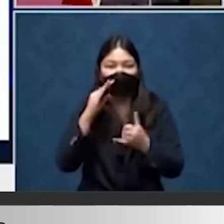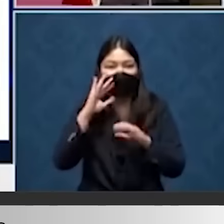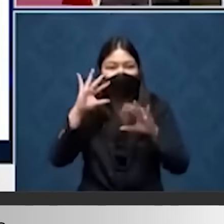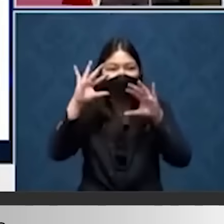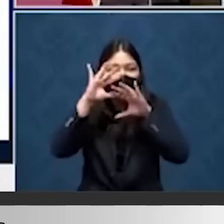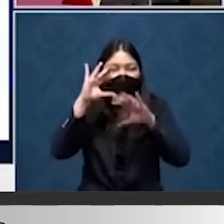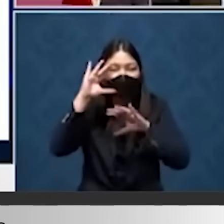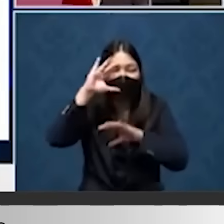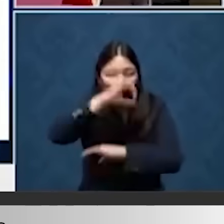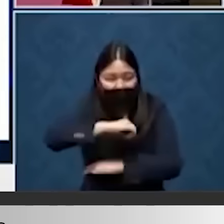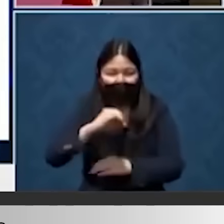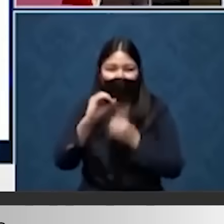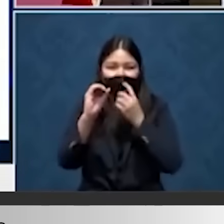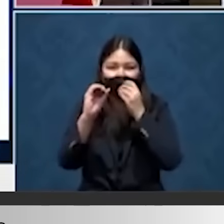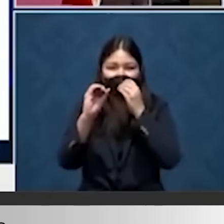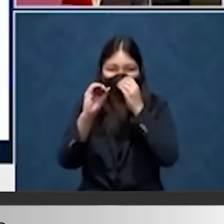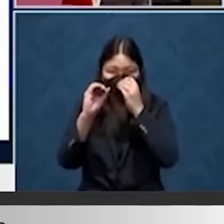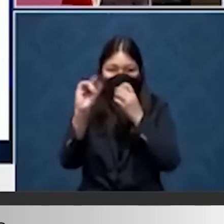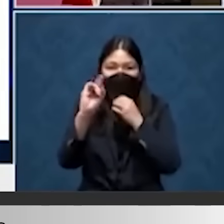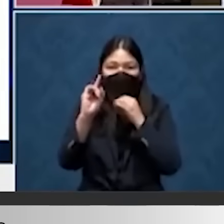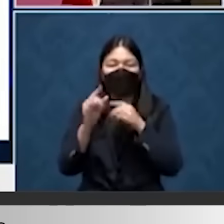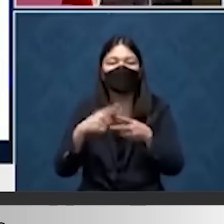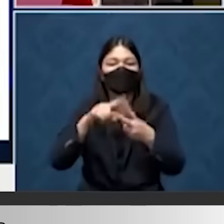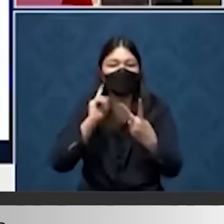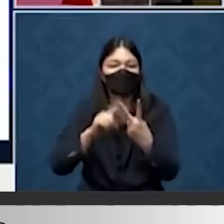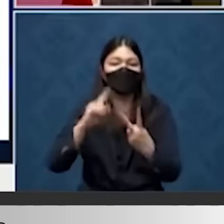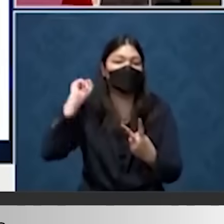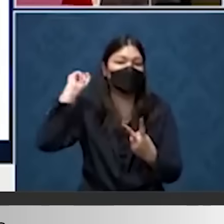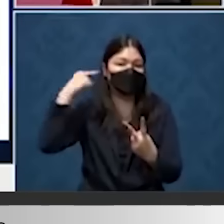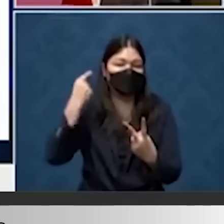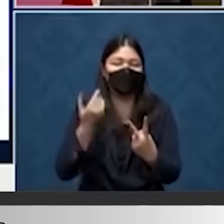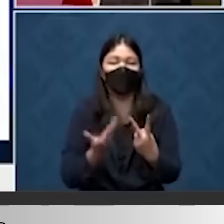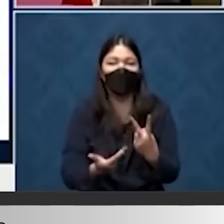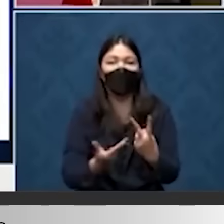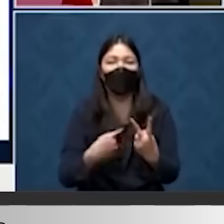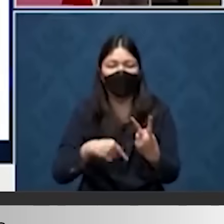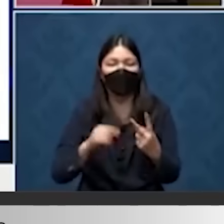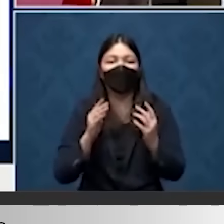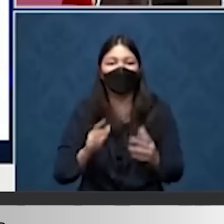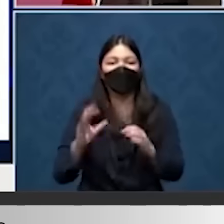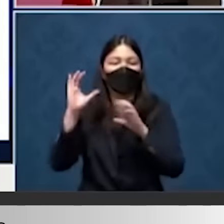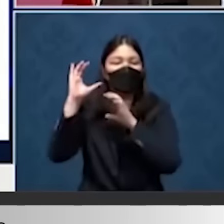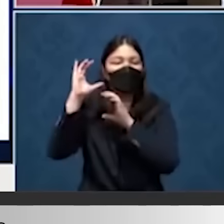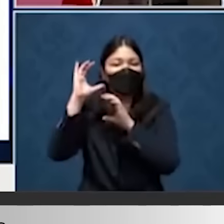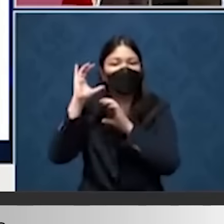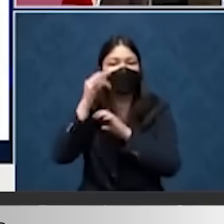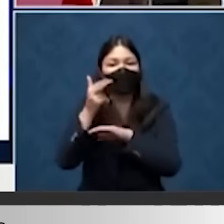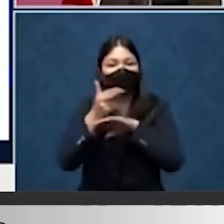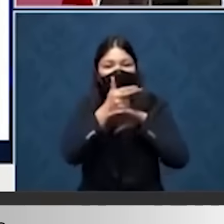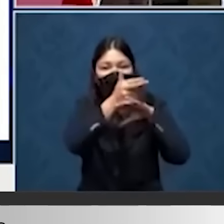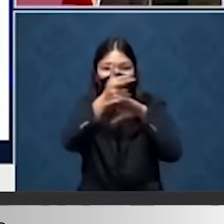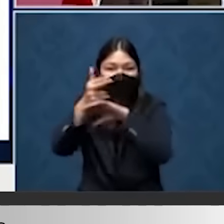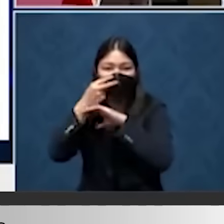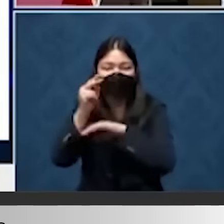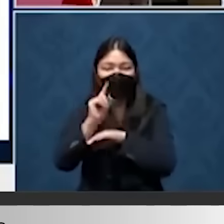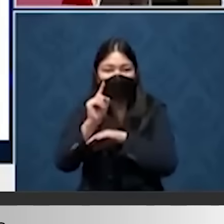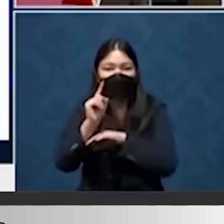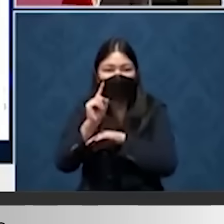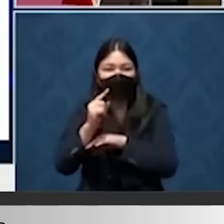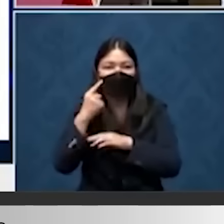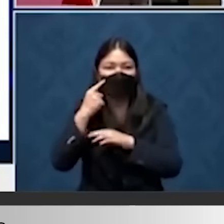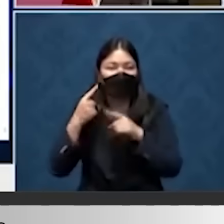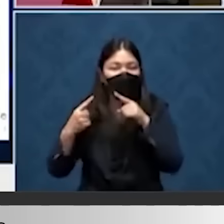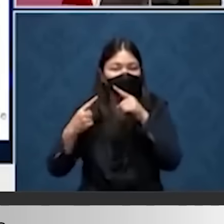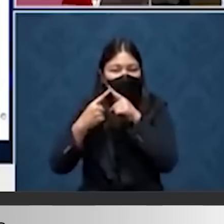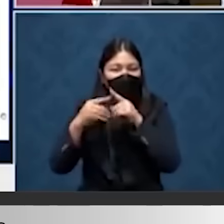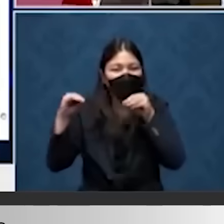0นะคะท่านประธานรายที่2คือคุณชาลินีธิระสุภะช่างภาพสำนักข่าวรอยเตอร์พบว่าได้รับบาดเจ็บใกล้ดวงตา